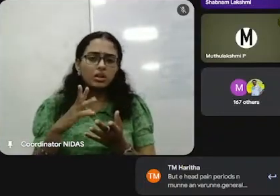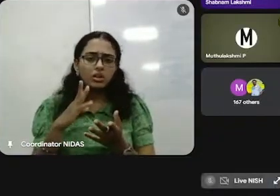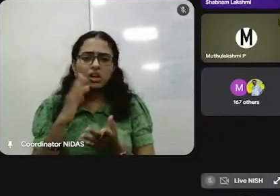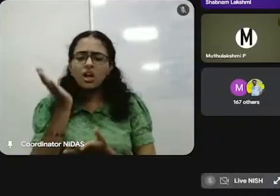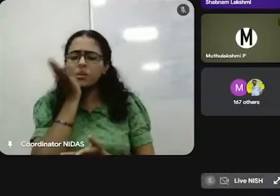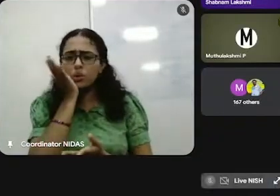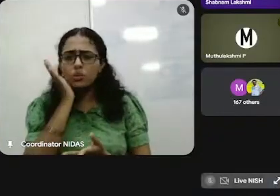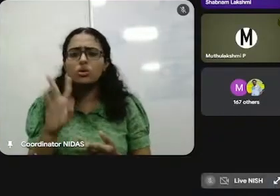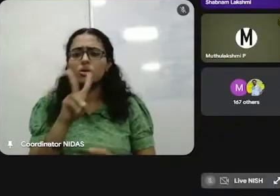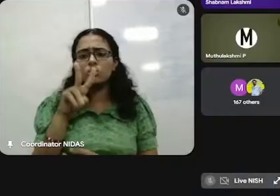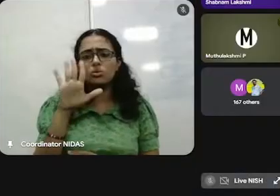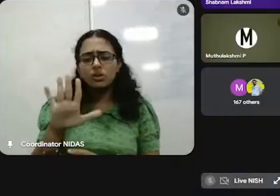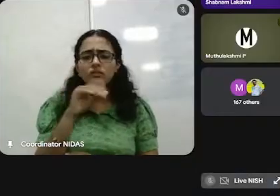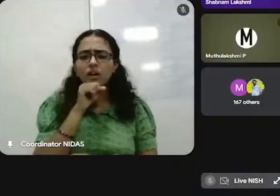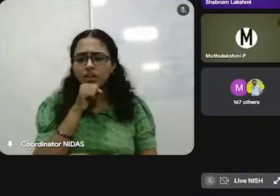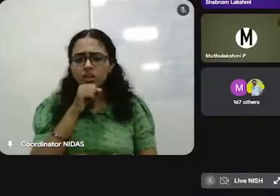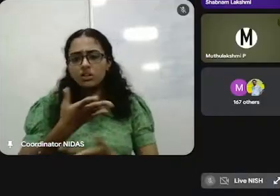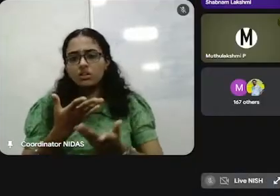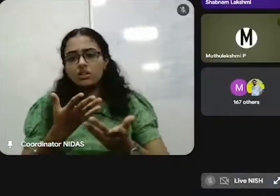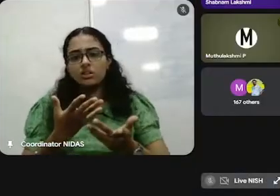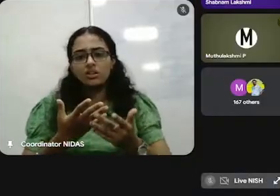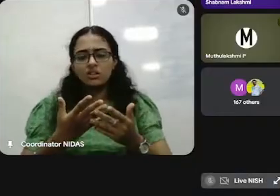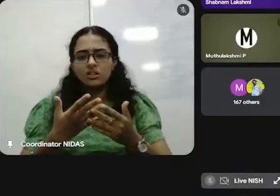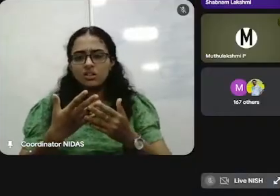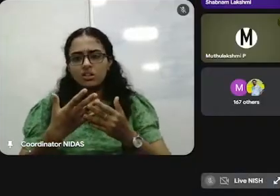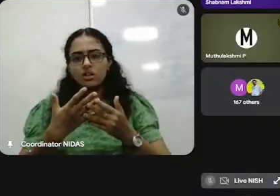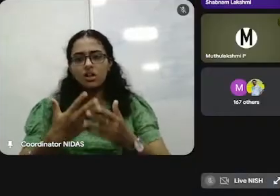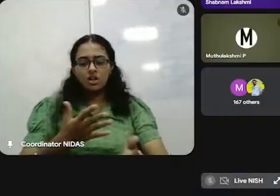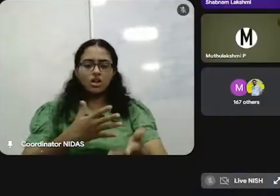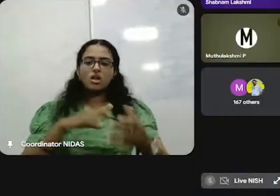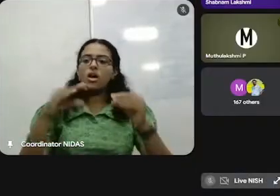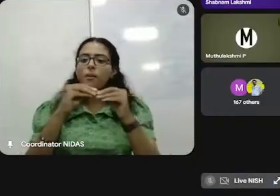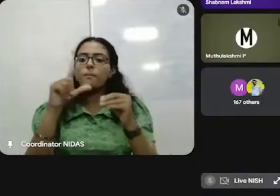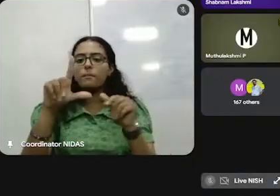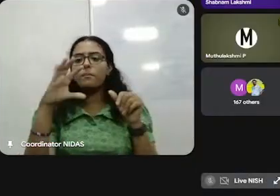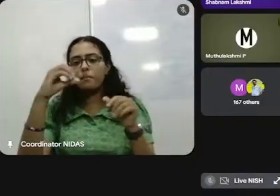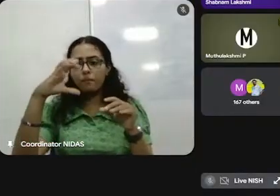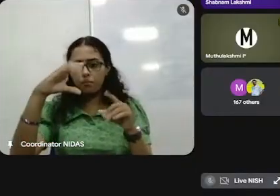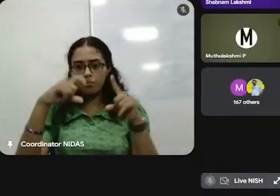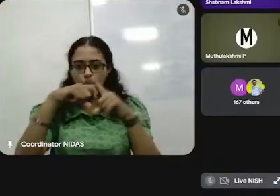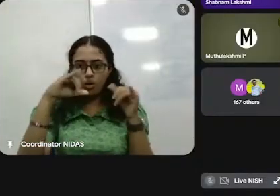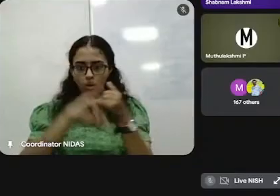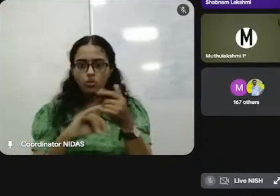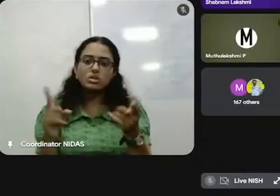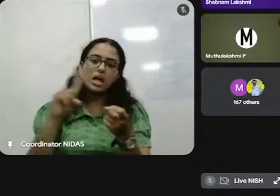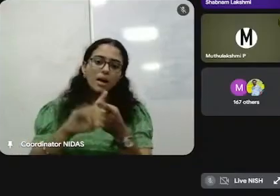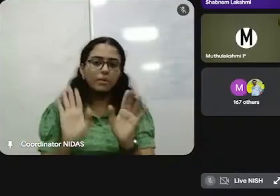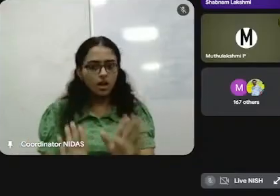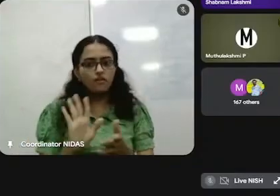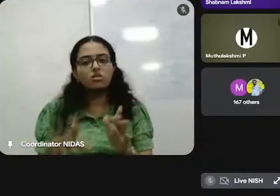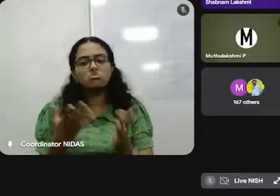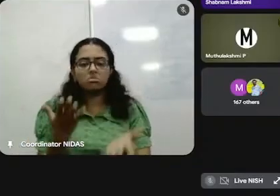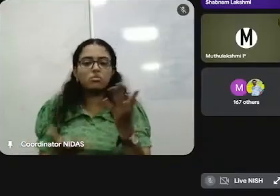ഇല്ല, 25 years ഉള്ള ഒരു കുട്ടിയാണ്. അല്ല, നമ്മൾ ഈ ഇസ്കീമിക് അതായത് ബ്ലോക്സ് വരുന്നത് കൊണ്ടാണ് ബ്ലഡ് വെസൽസിൽ. ഇസ്കീമിക് ആയിരുന്നു.